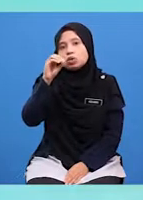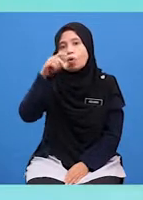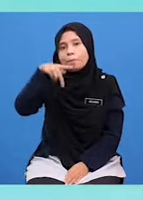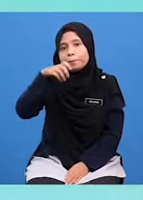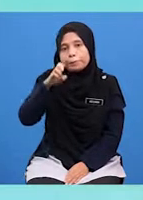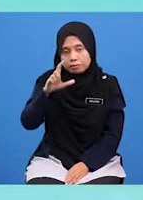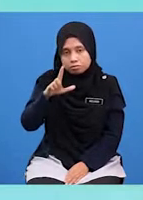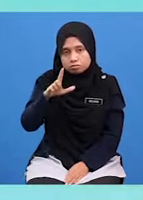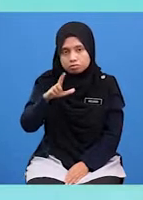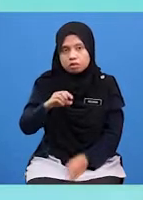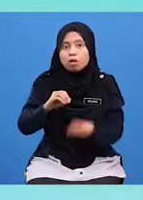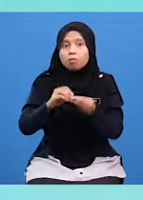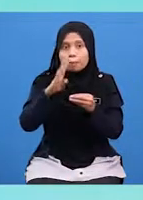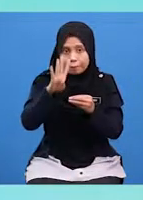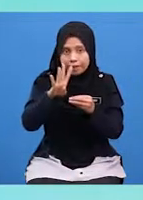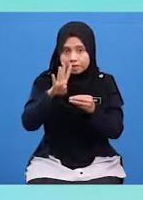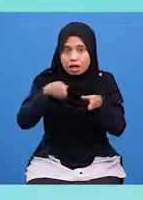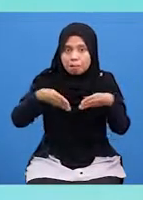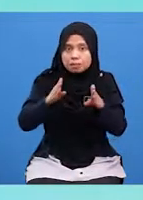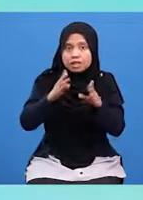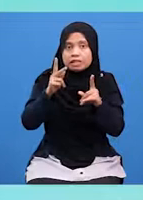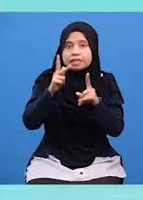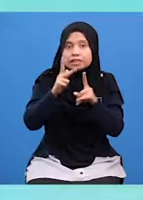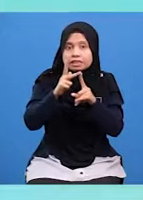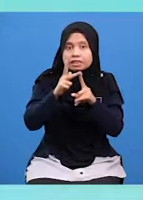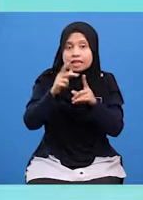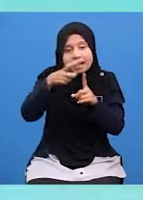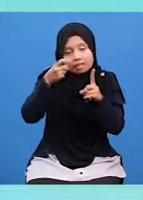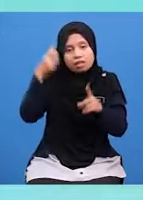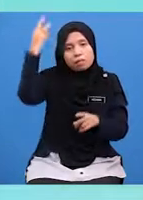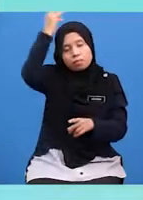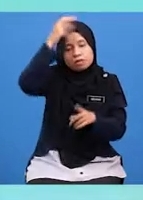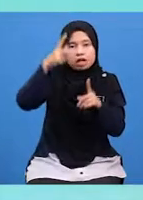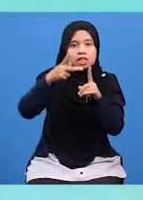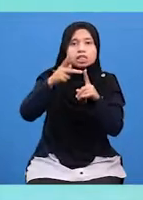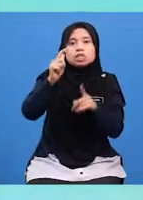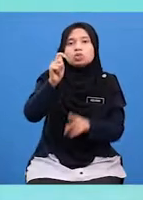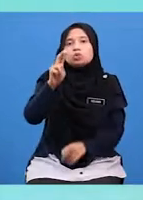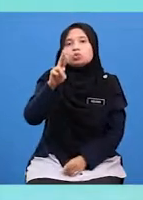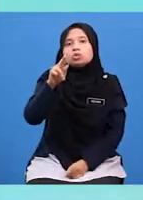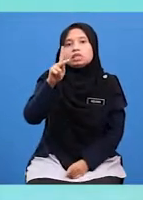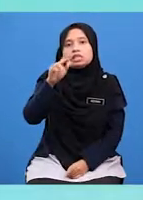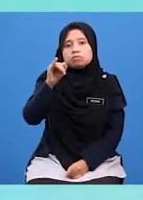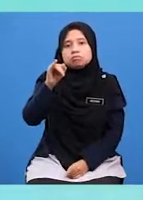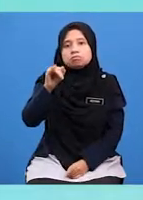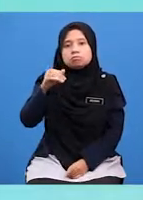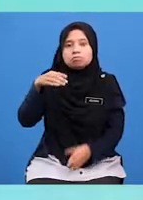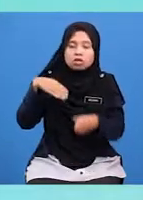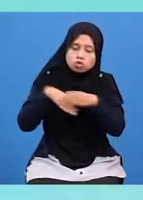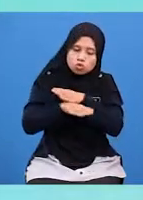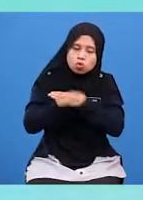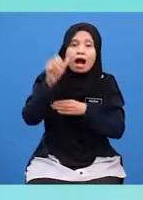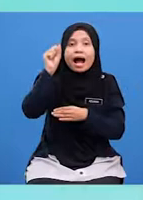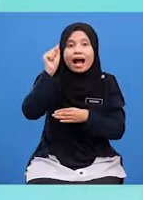Pada peringkat keempat, perjalanan Ibnu Battuta dari Mekah ke Turki melalui Asia Kecil,